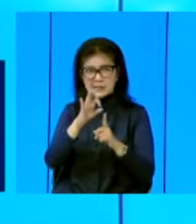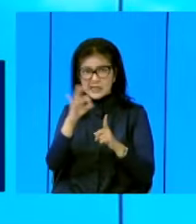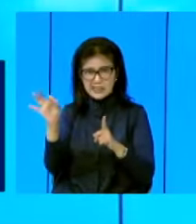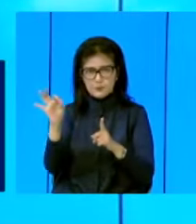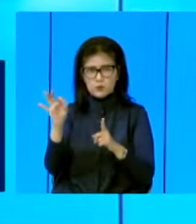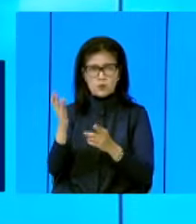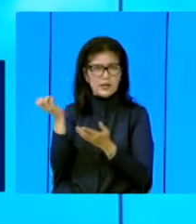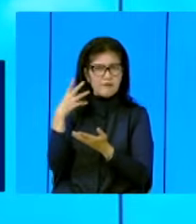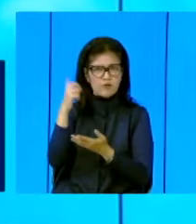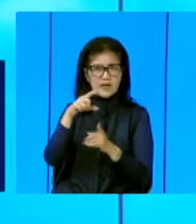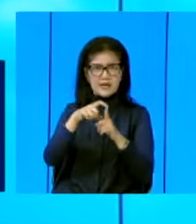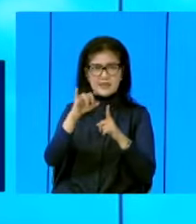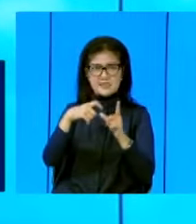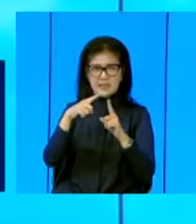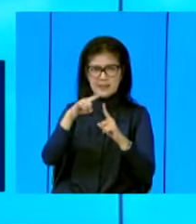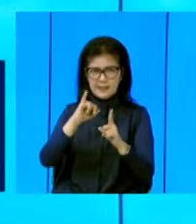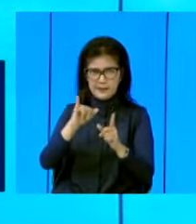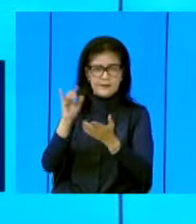laporan Disti Arifa dan Eri Nugraha.